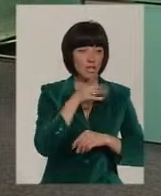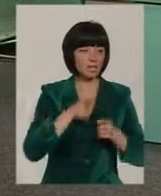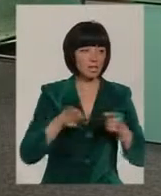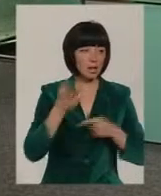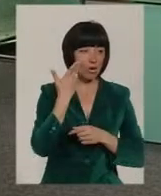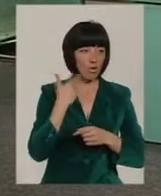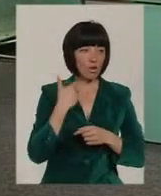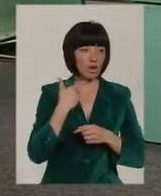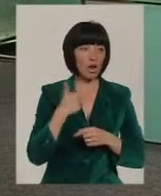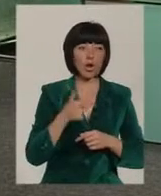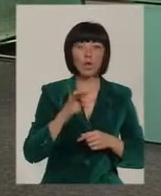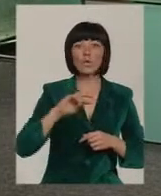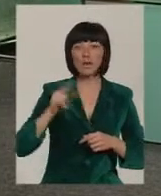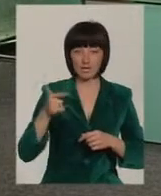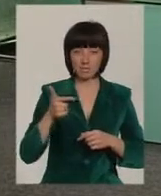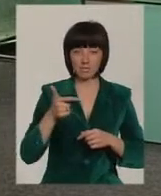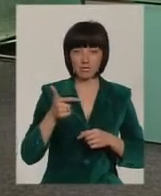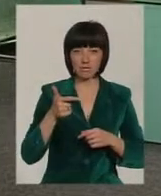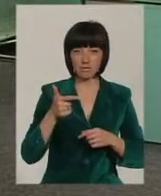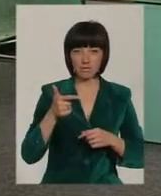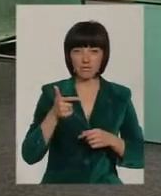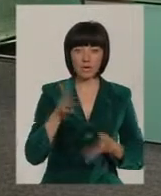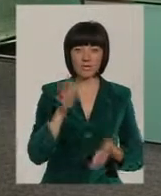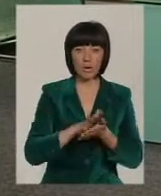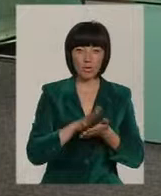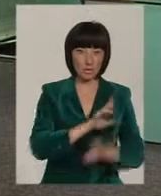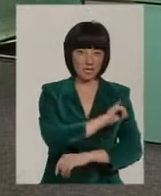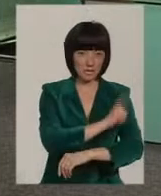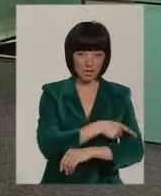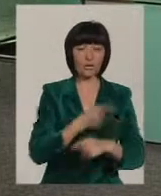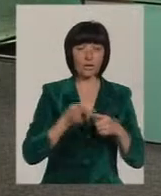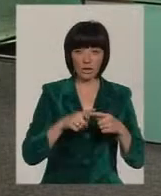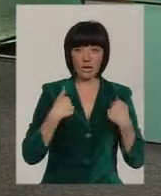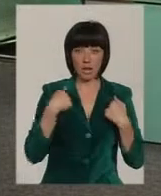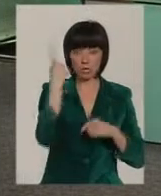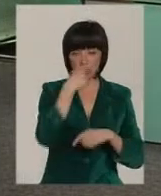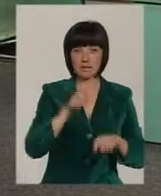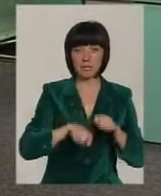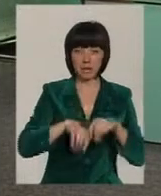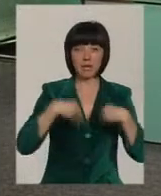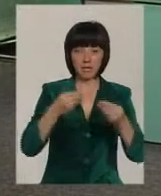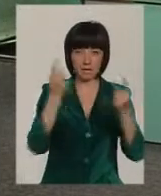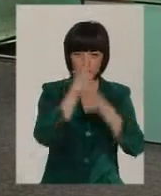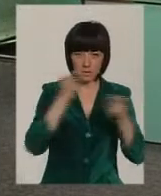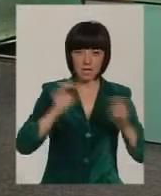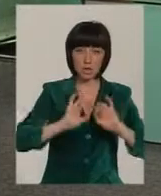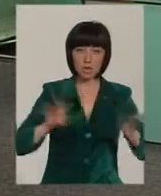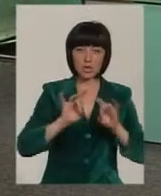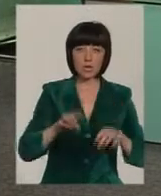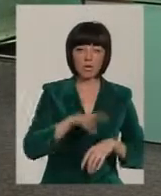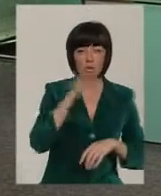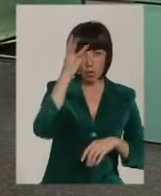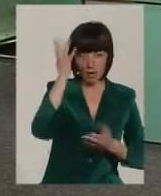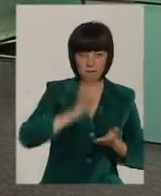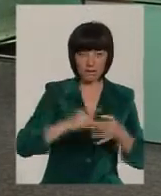коли вже в грудні пішло значне забруднення, тоді і особисто я, і інспекція, ми давали інформаційні сюжети для Поділля